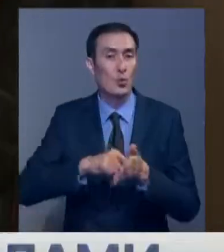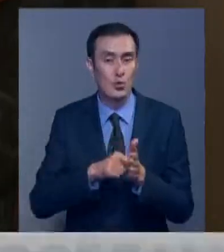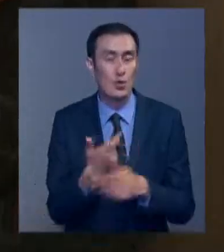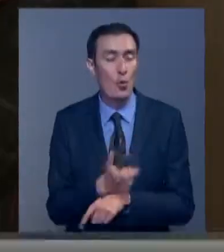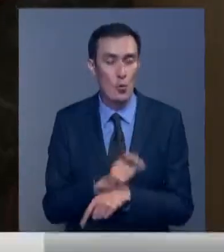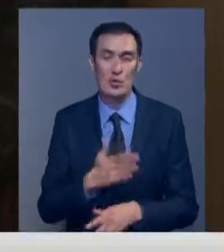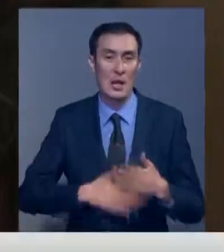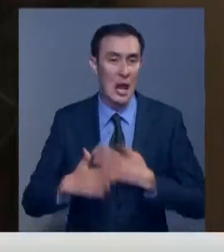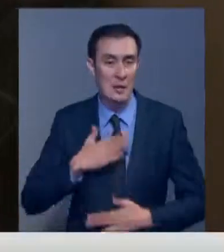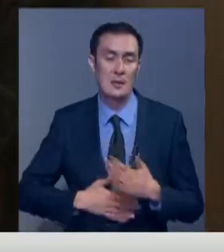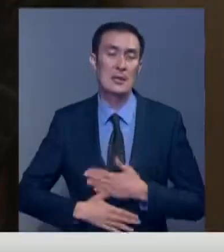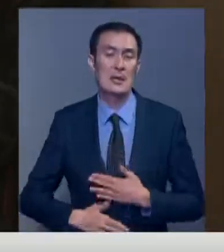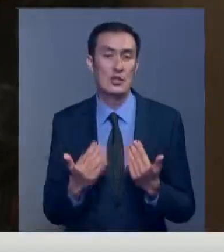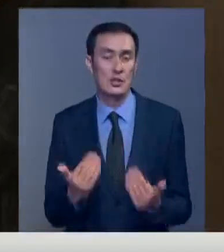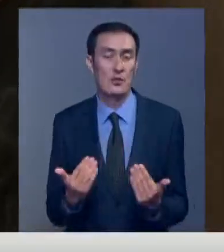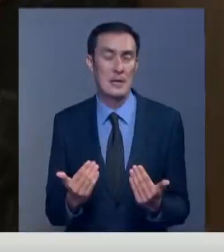рады.